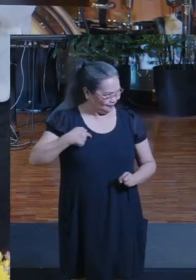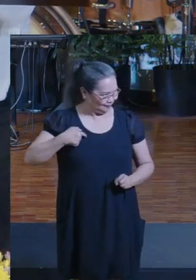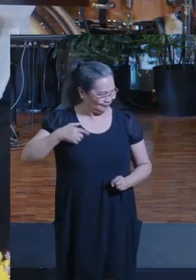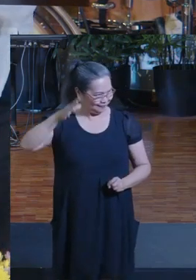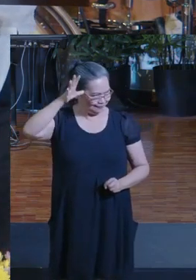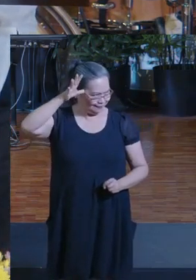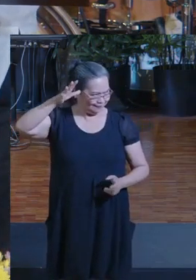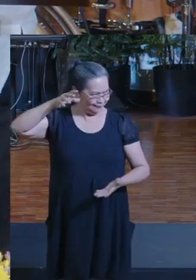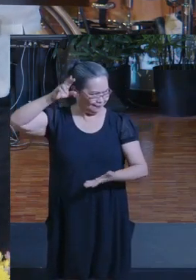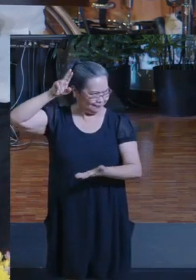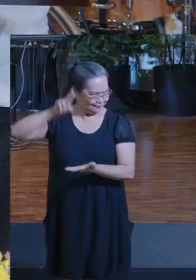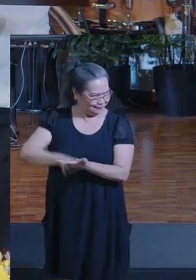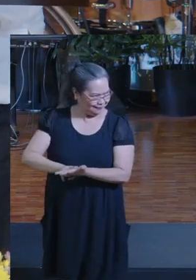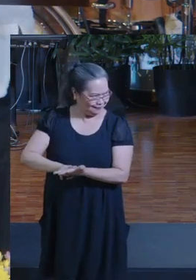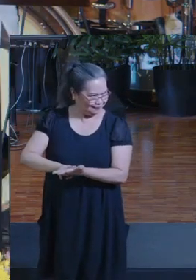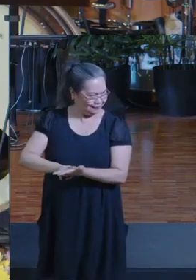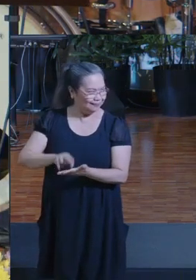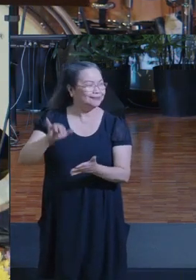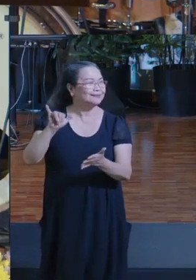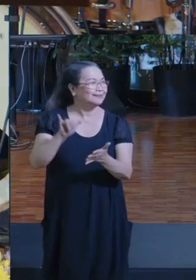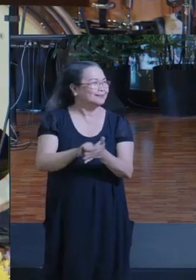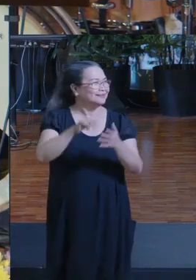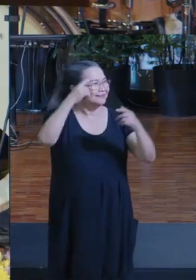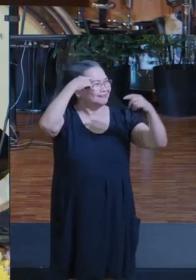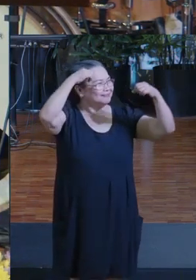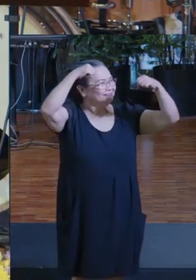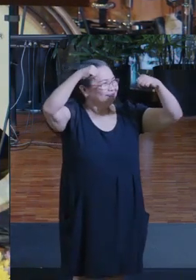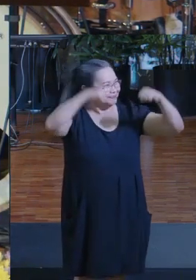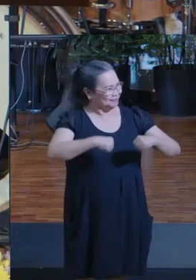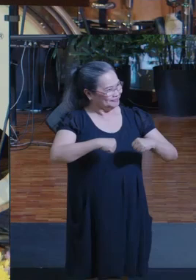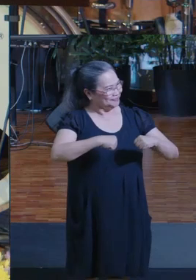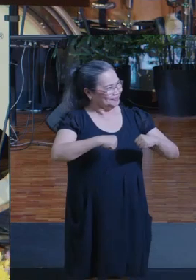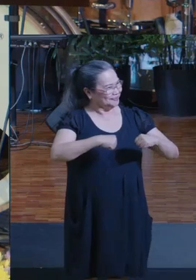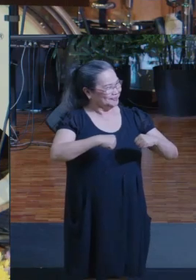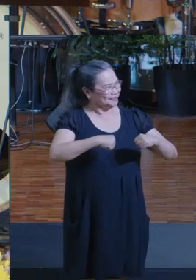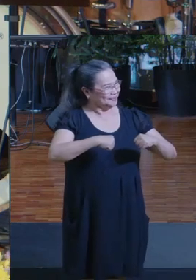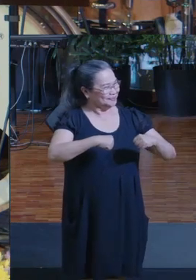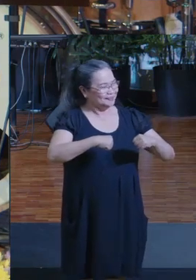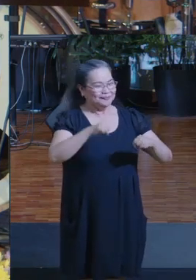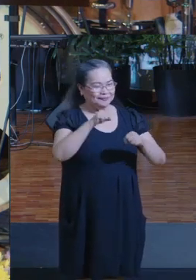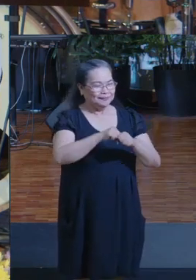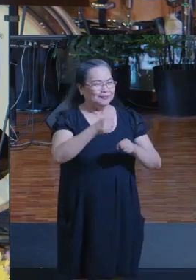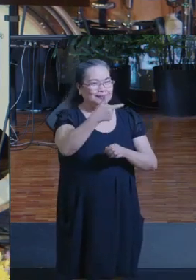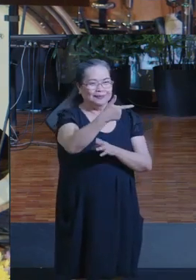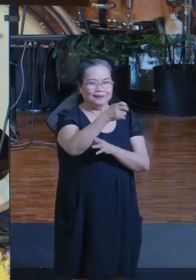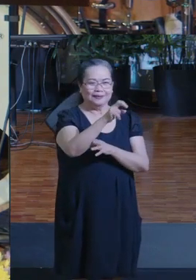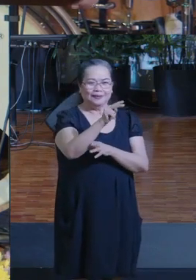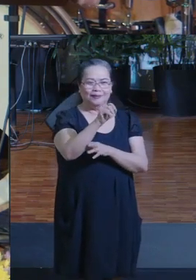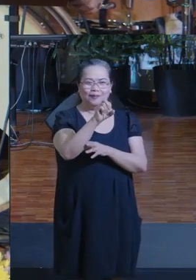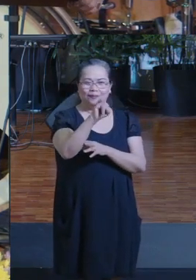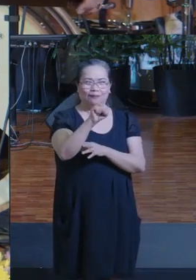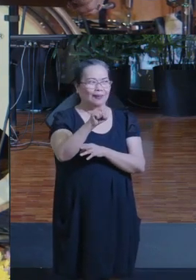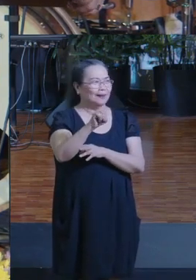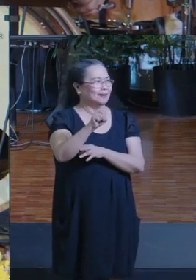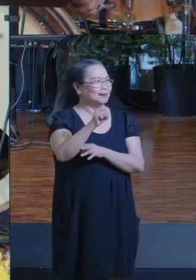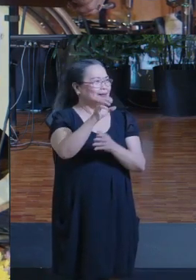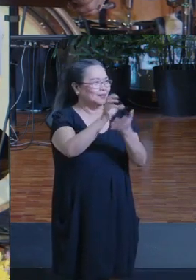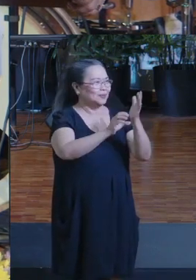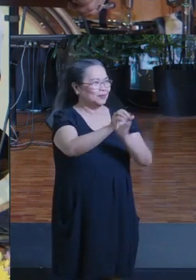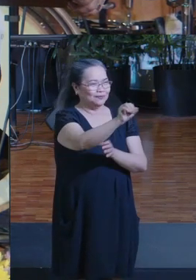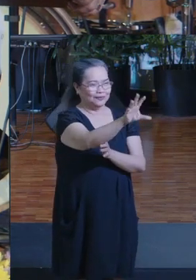ang nature ng covenant na ito. Nasa Genesis chapter 15